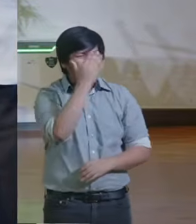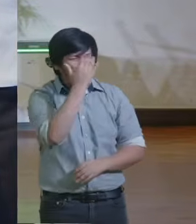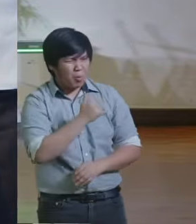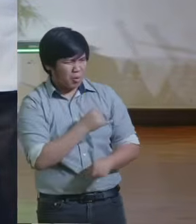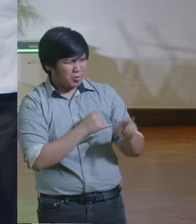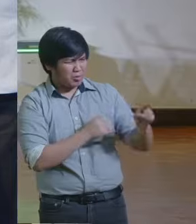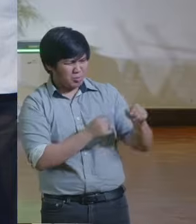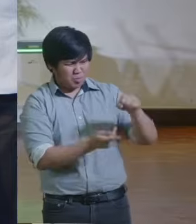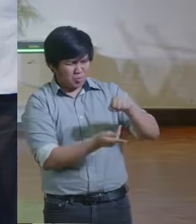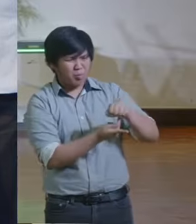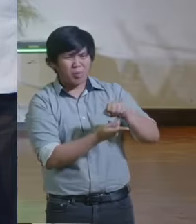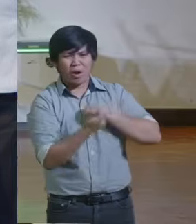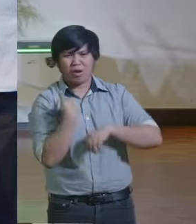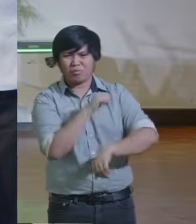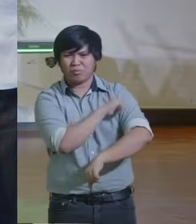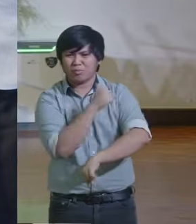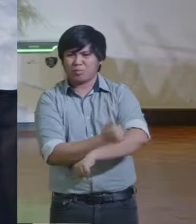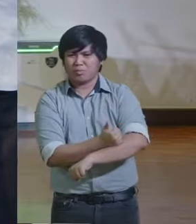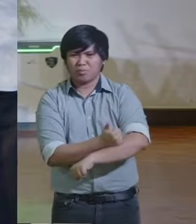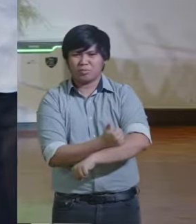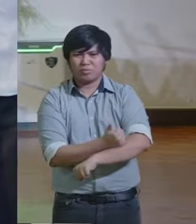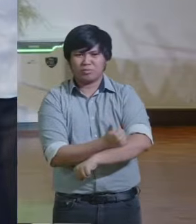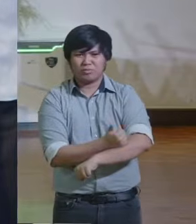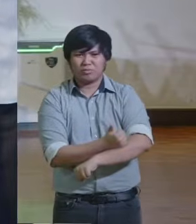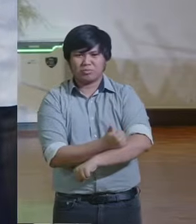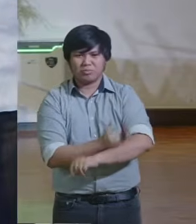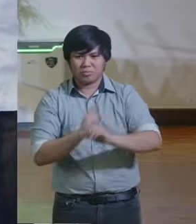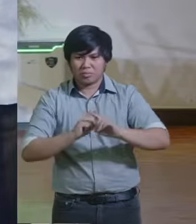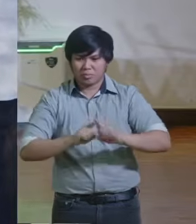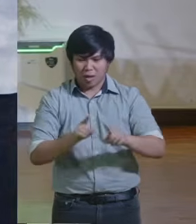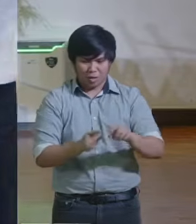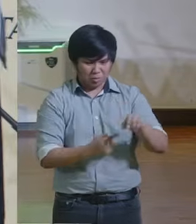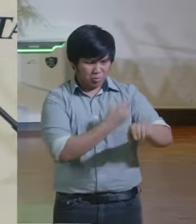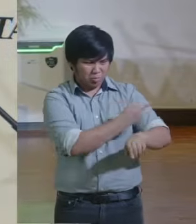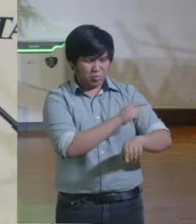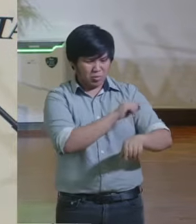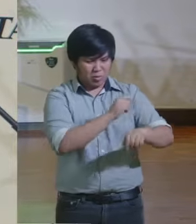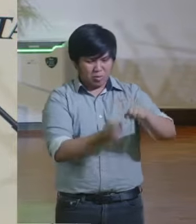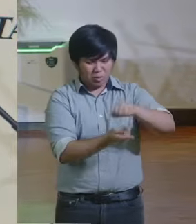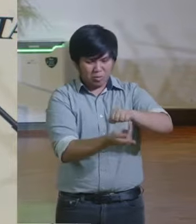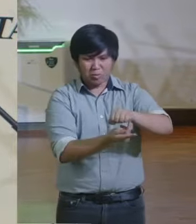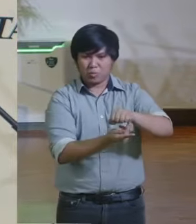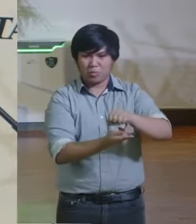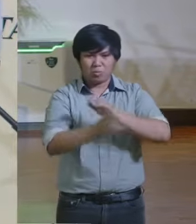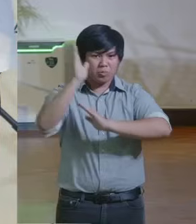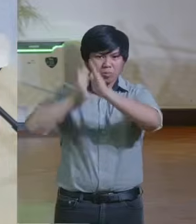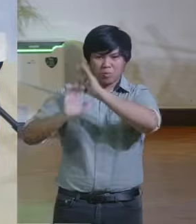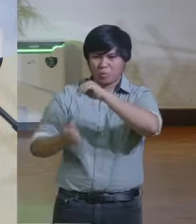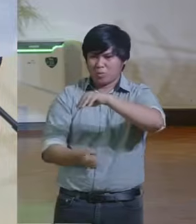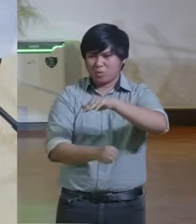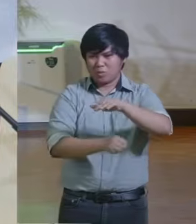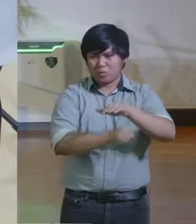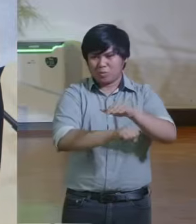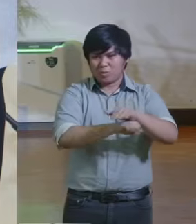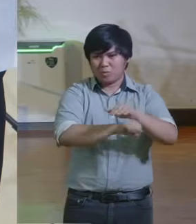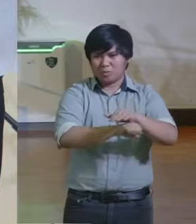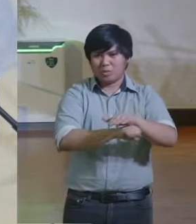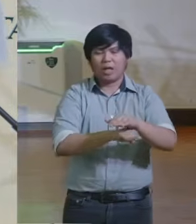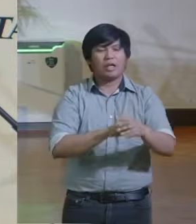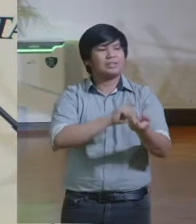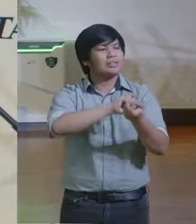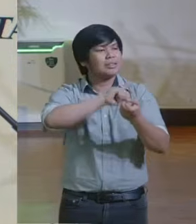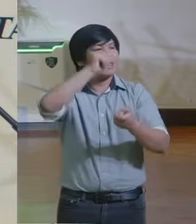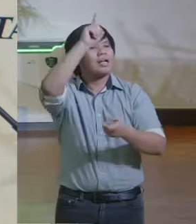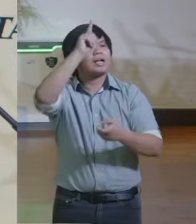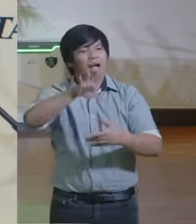ito? No? Pero itong Saul na ito ay miraculously binago